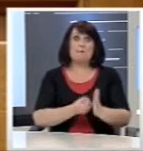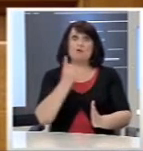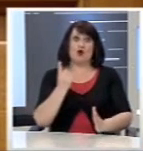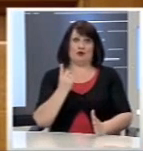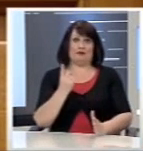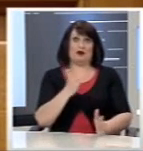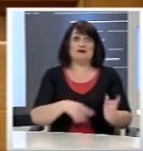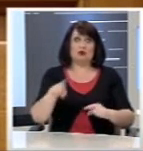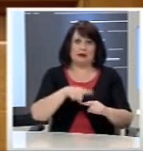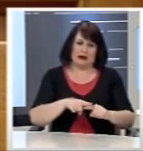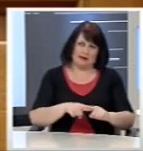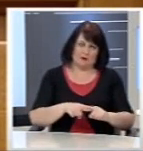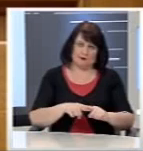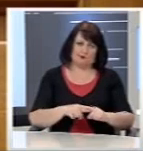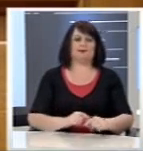έκταση στη χώρα.